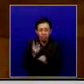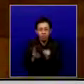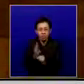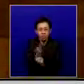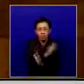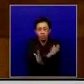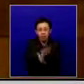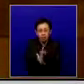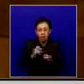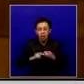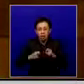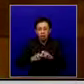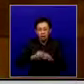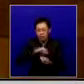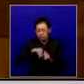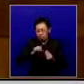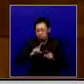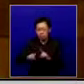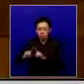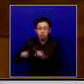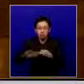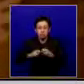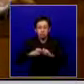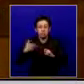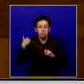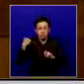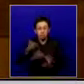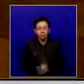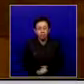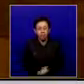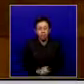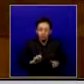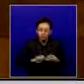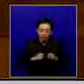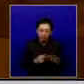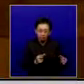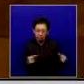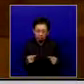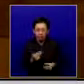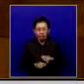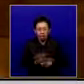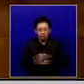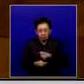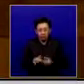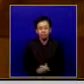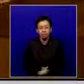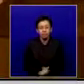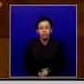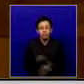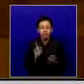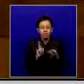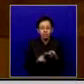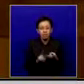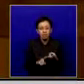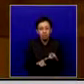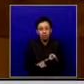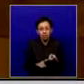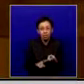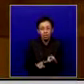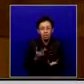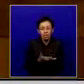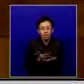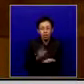เราเจอมรสุมหลายลูกเลยทั้งเทรดวอร์การค้าทั้งการเลื่อนในเรื่องของงบประ